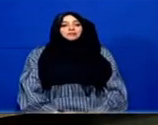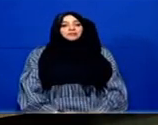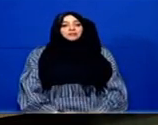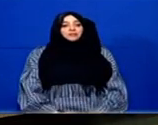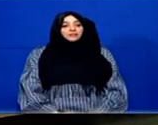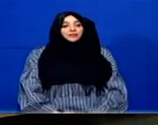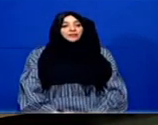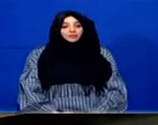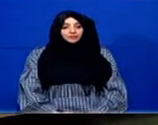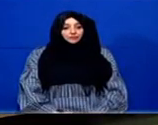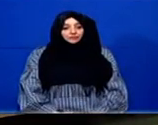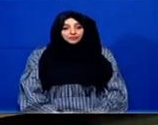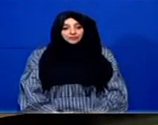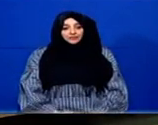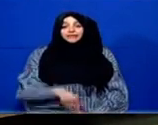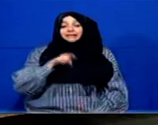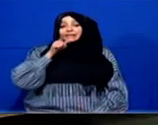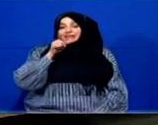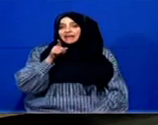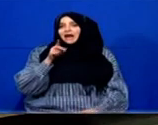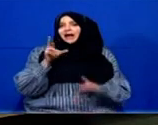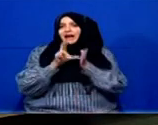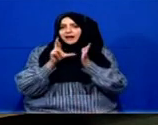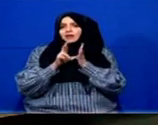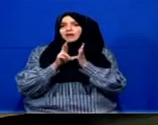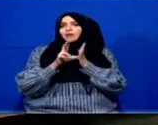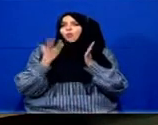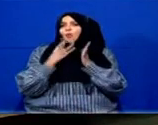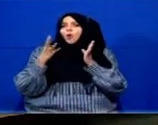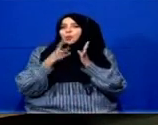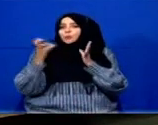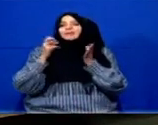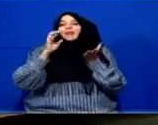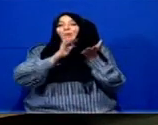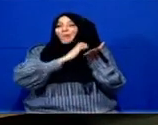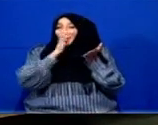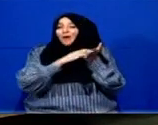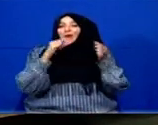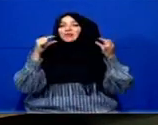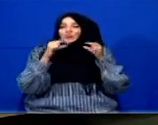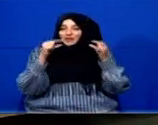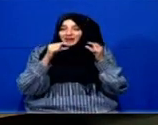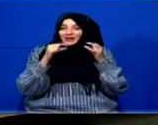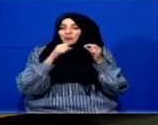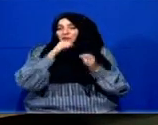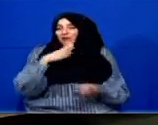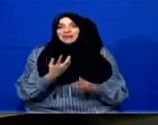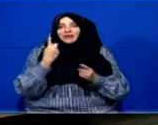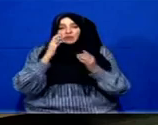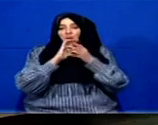كما قلت هذه القواعد لها اصول في الكتاب والسنه النبويه